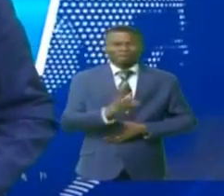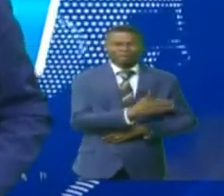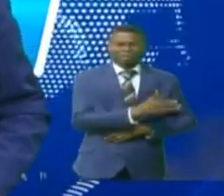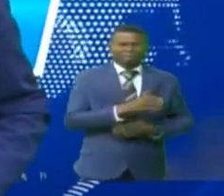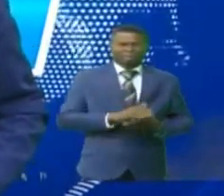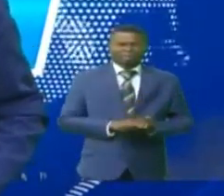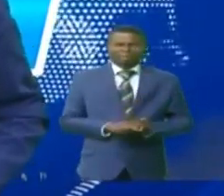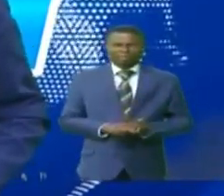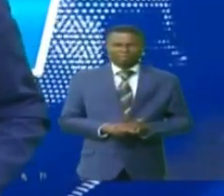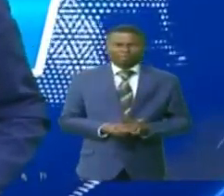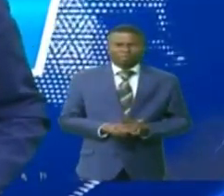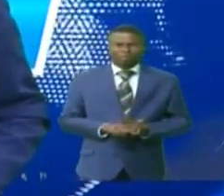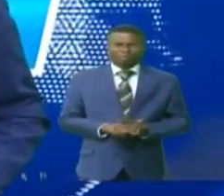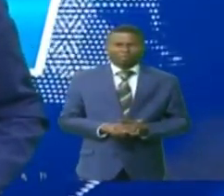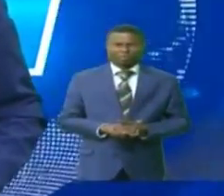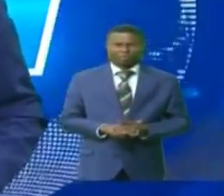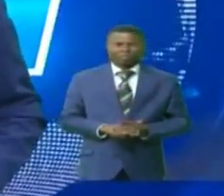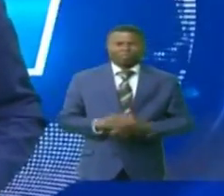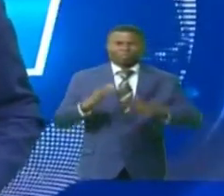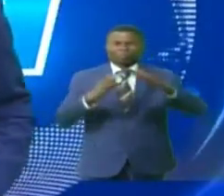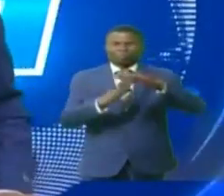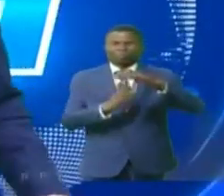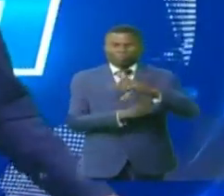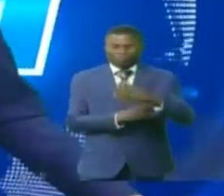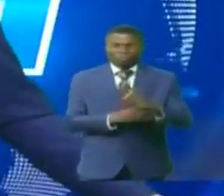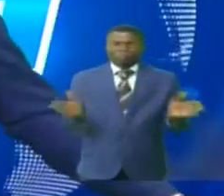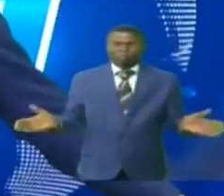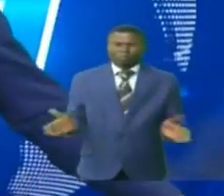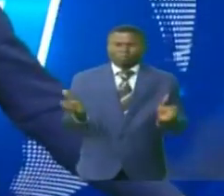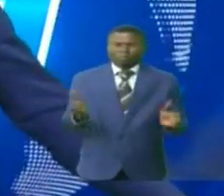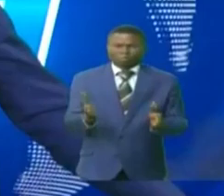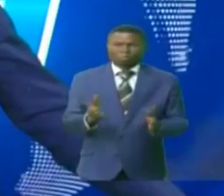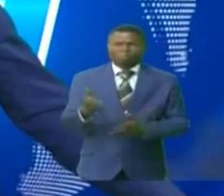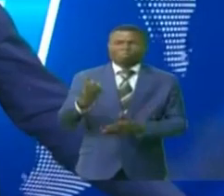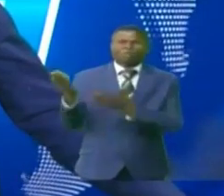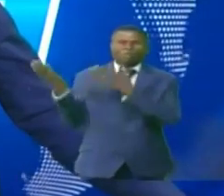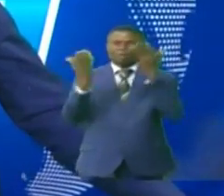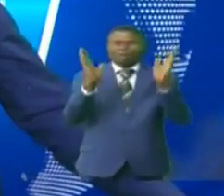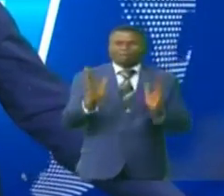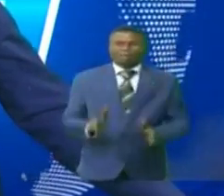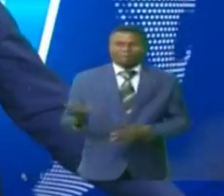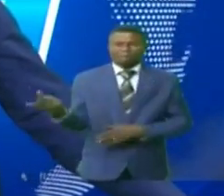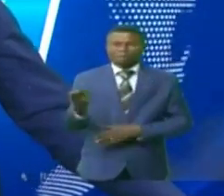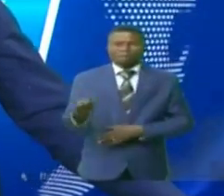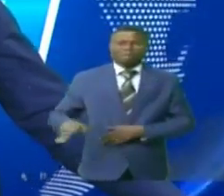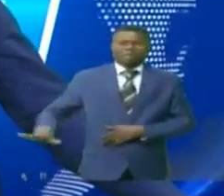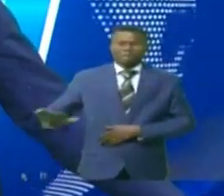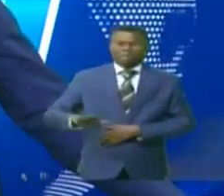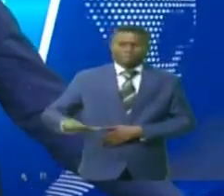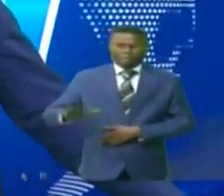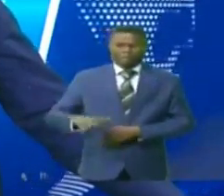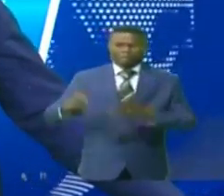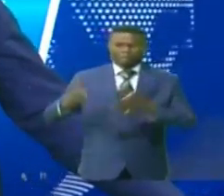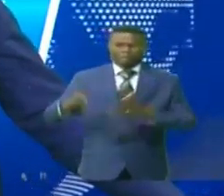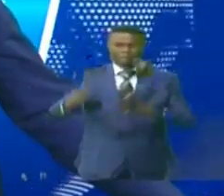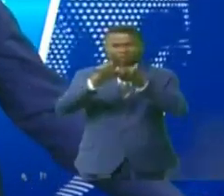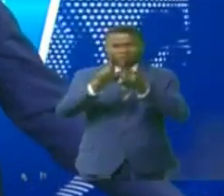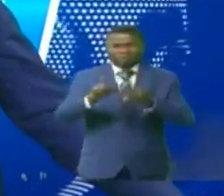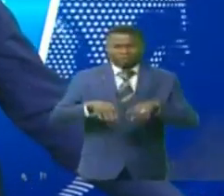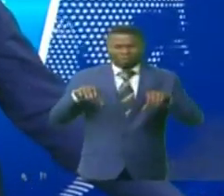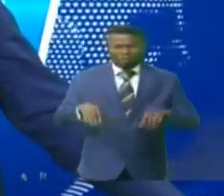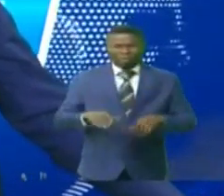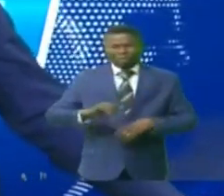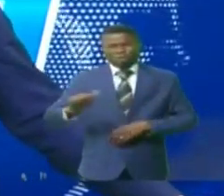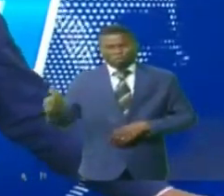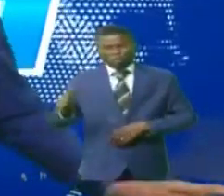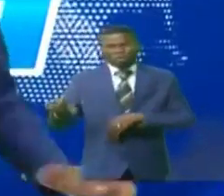La matérialisation de cet ouvrage va renforcer la transaction économique entre la RDC et la Zambie, estiment